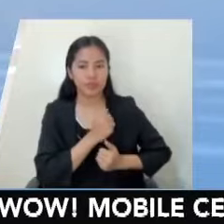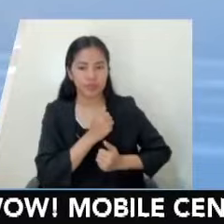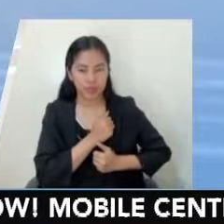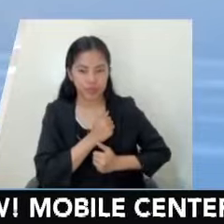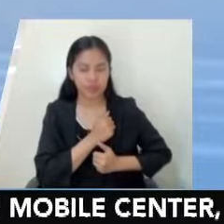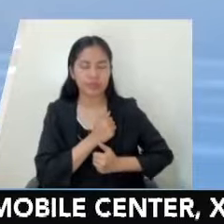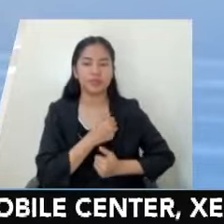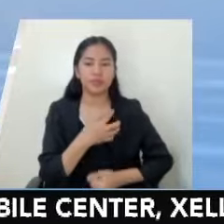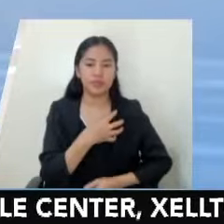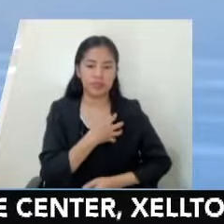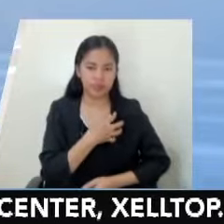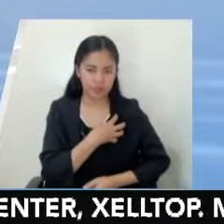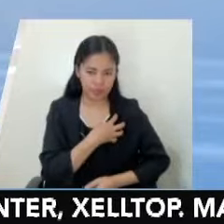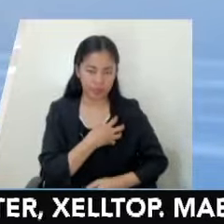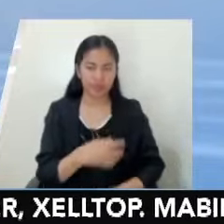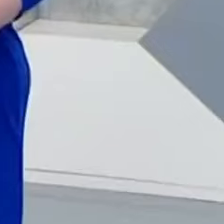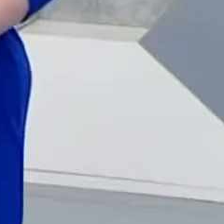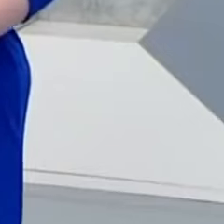personnel.